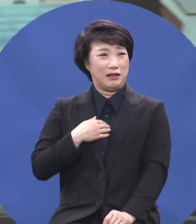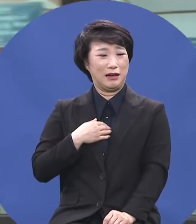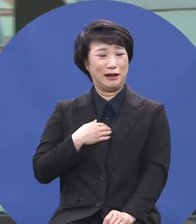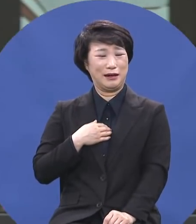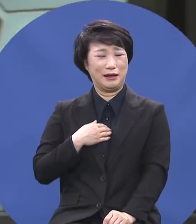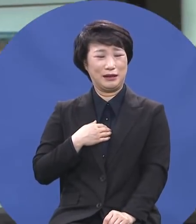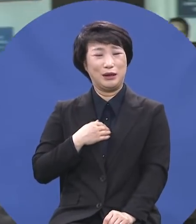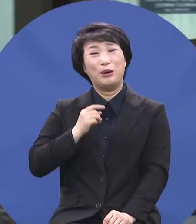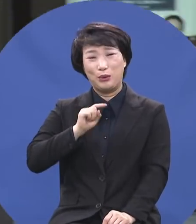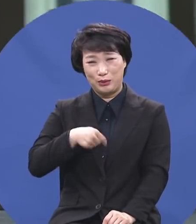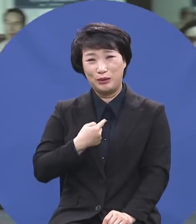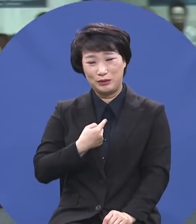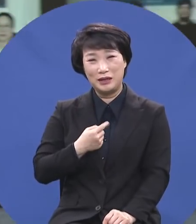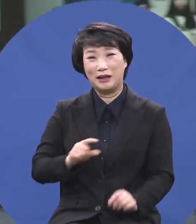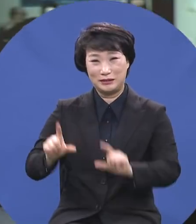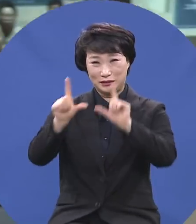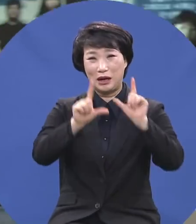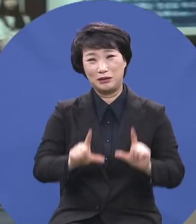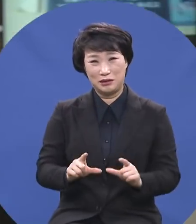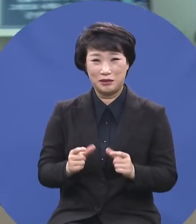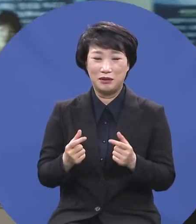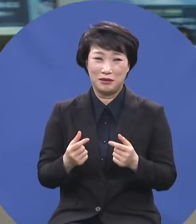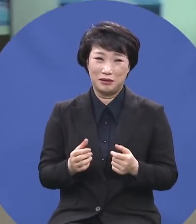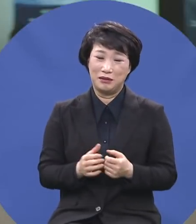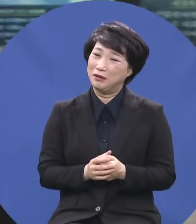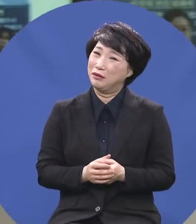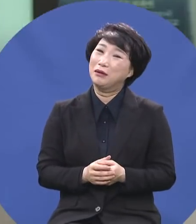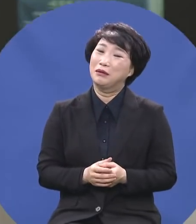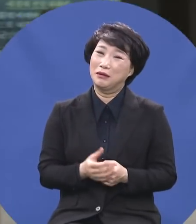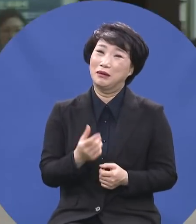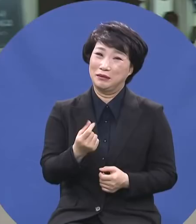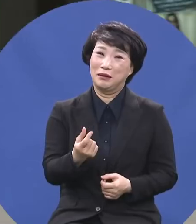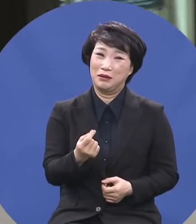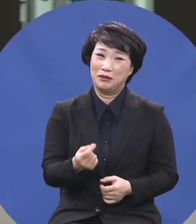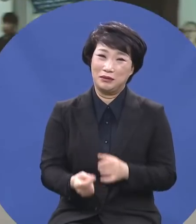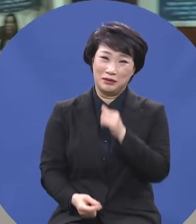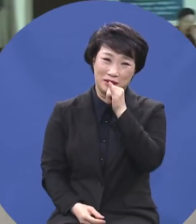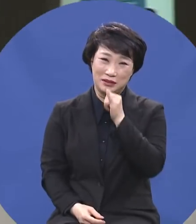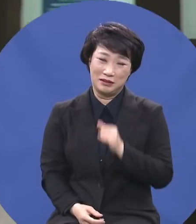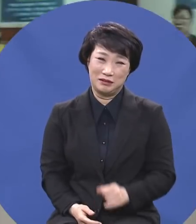그냥 혼자 산다고도 과언이 아니죠.